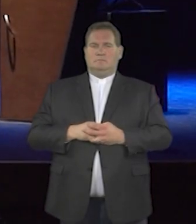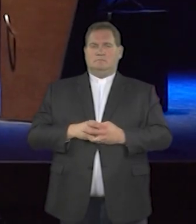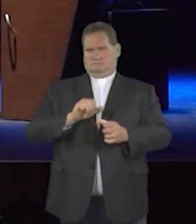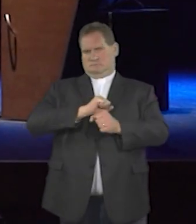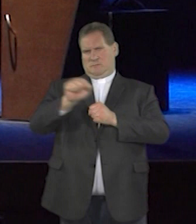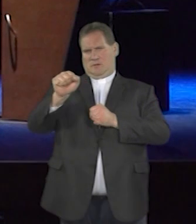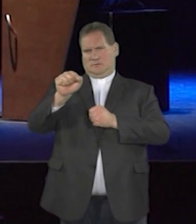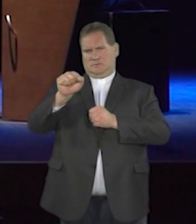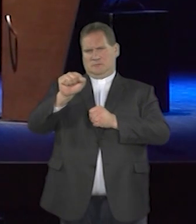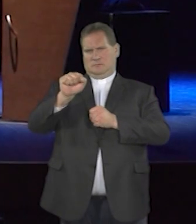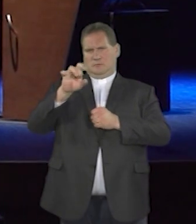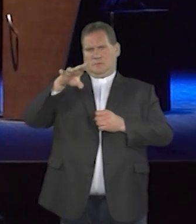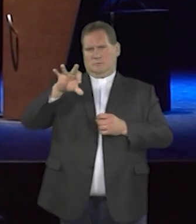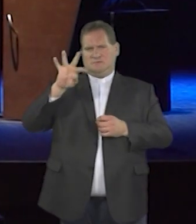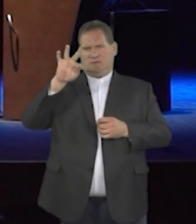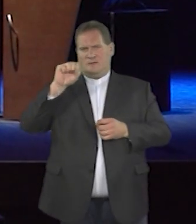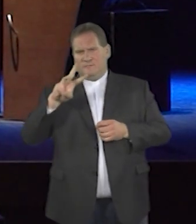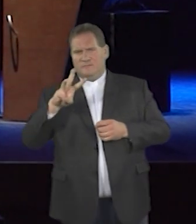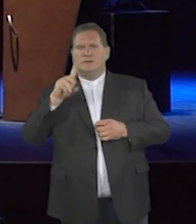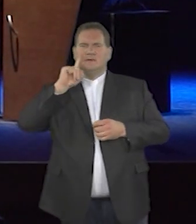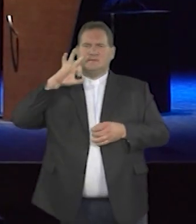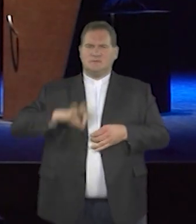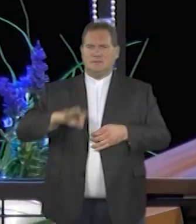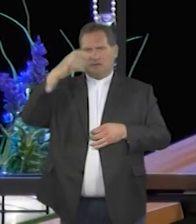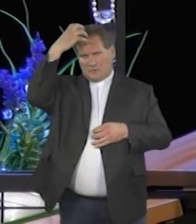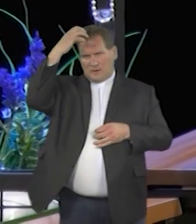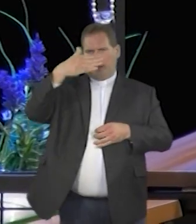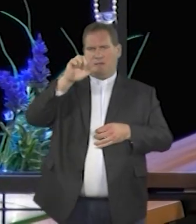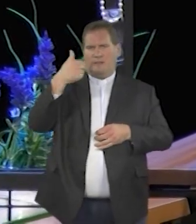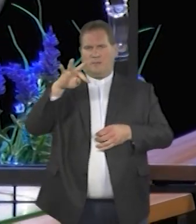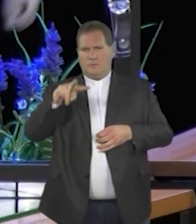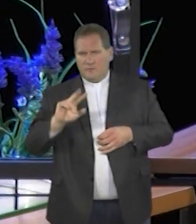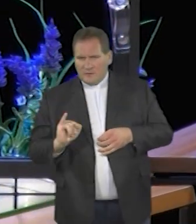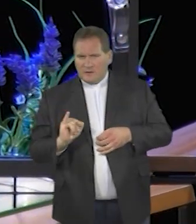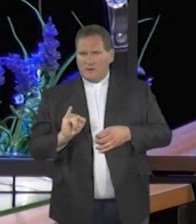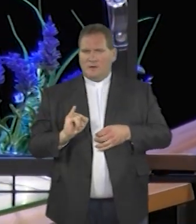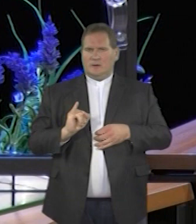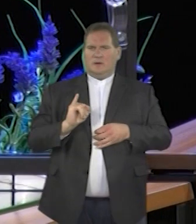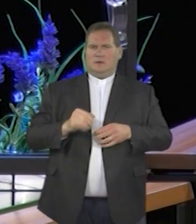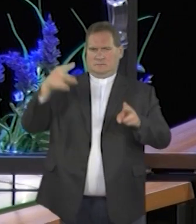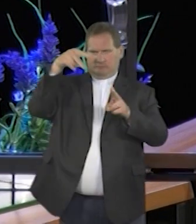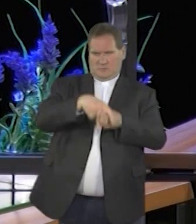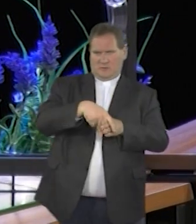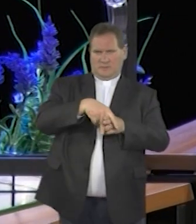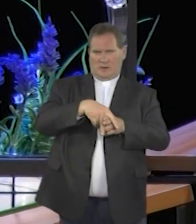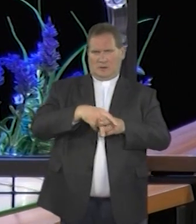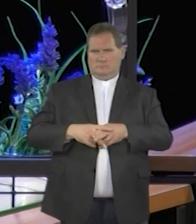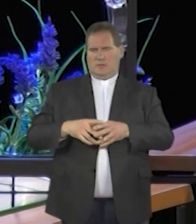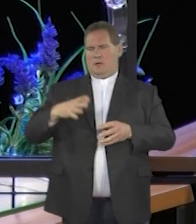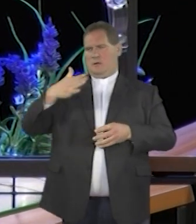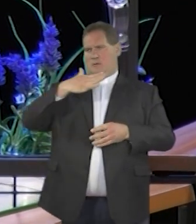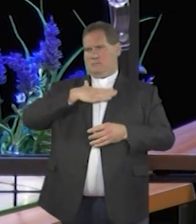Jestem Cia Gustaw, syn króla Mantui. Konia wierzchem biorę, chadzam w lśniącej